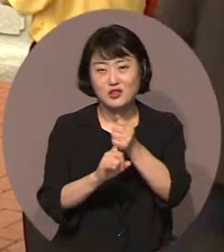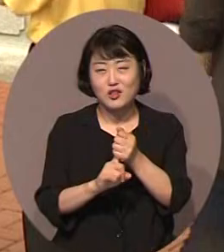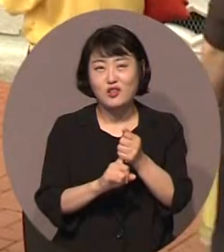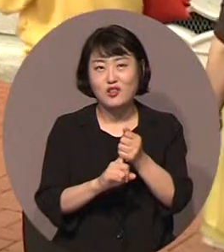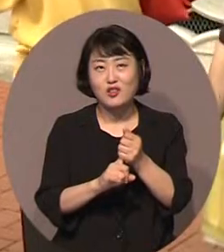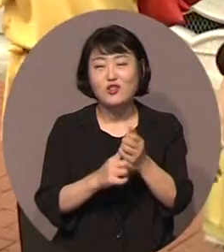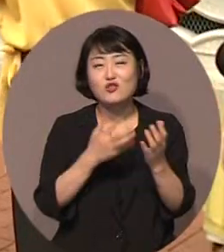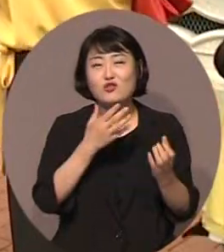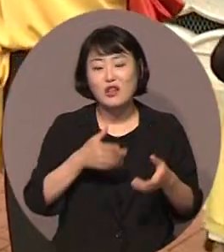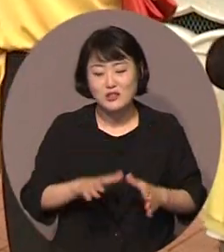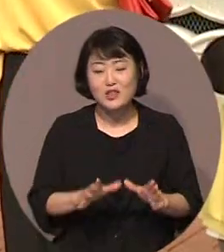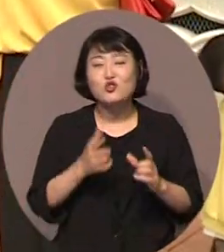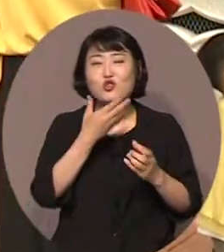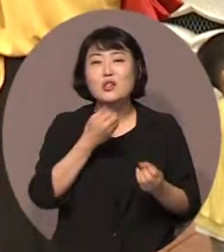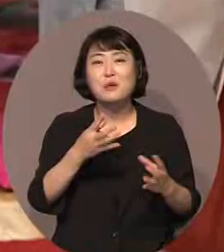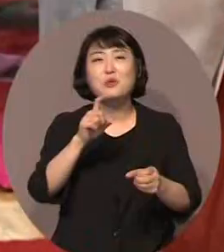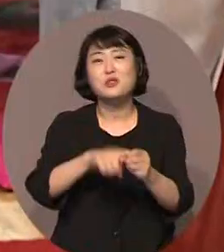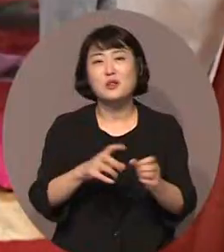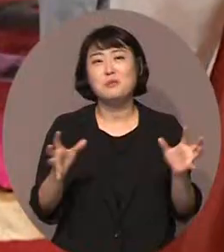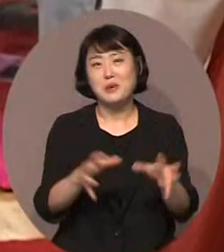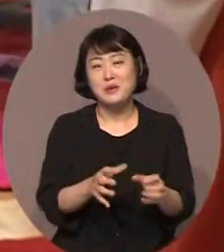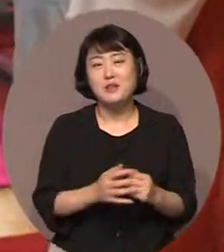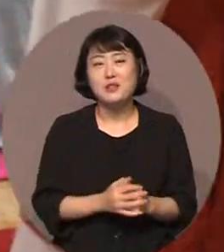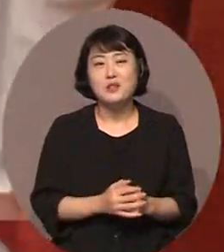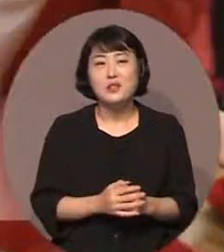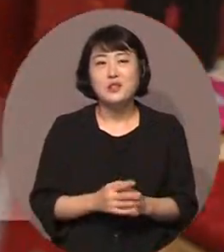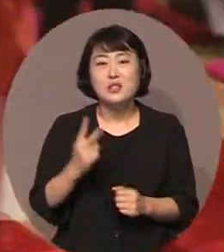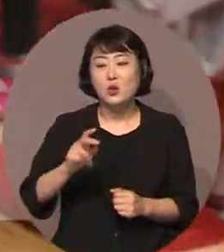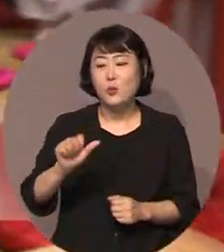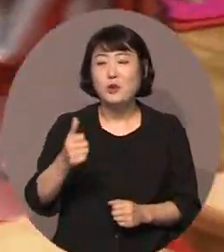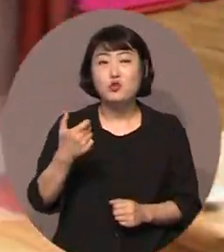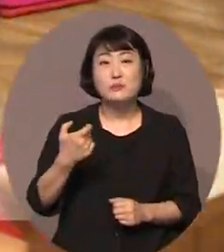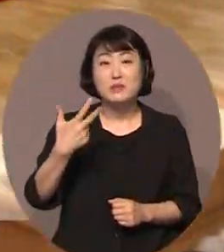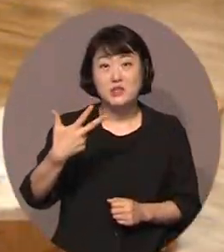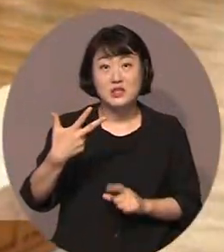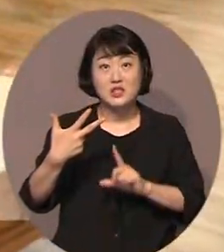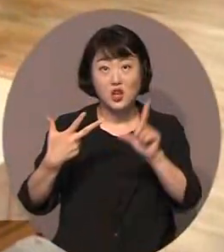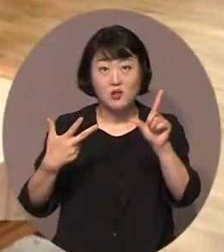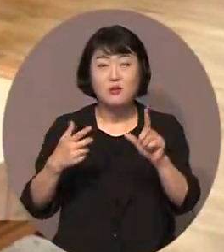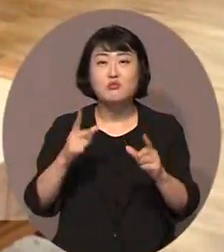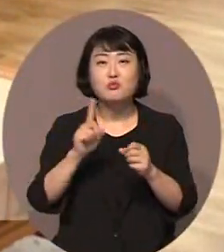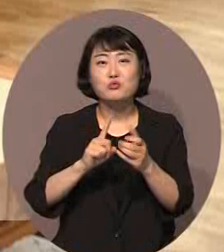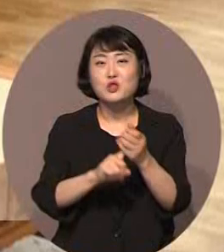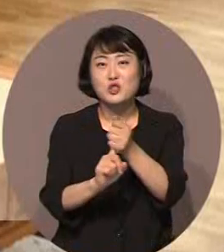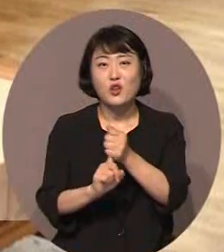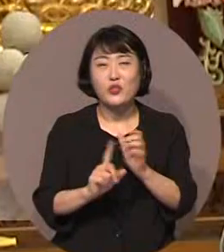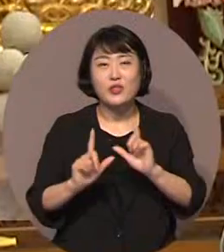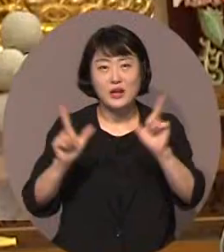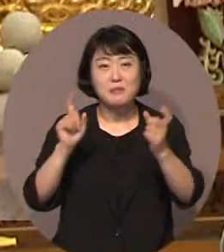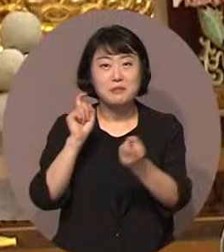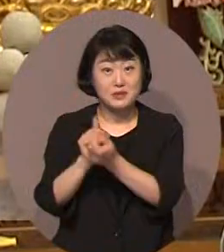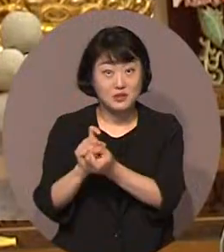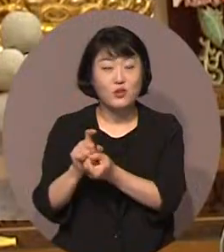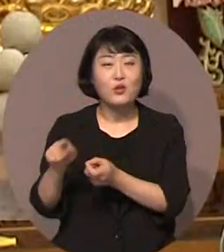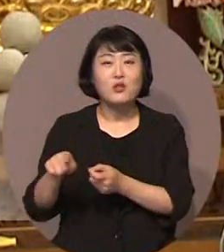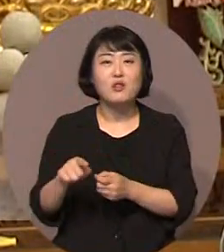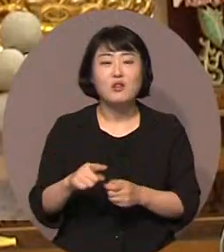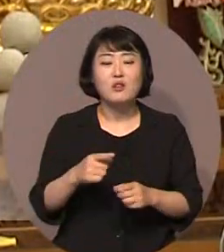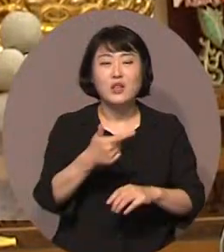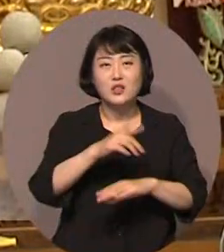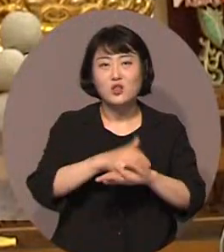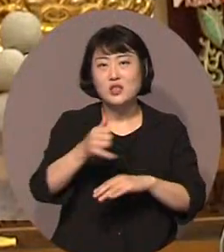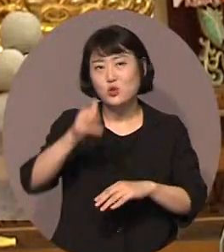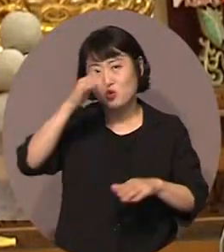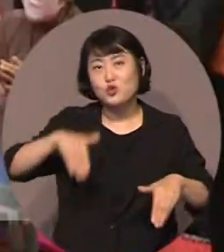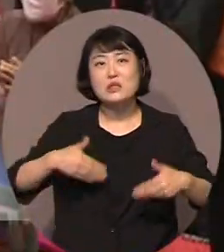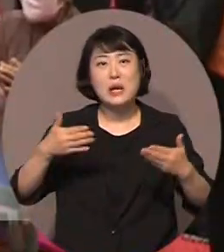줄이 늘어섰습니다. 불기 2567년 부처님 오신 날을 맞아 대전과 세종, 충남 주요 사찰에서도 부처의